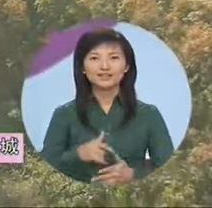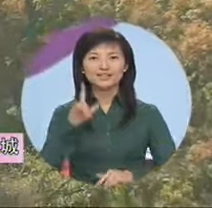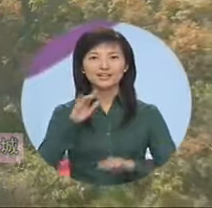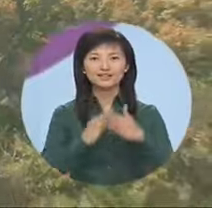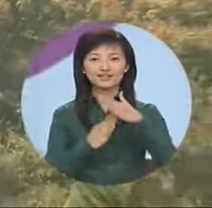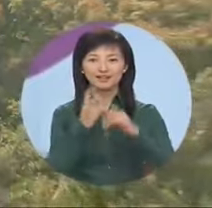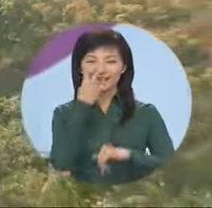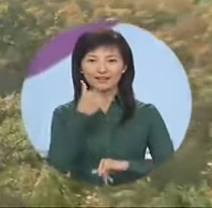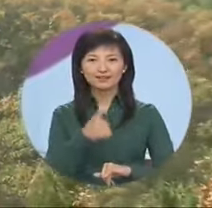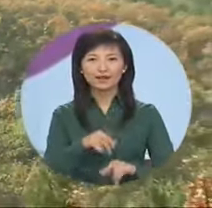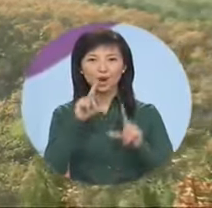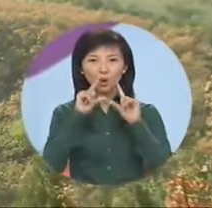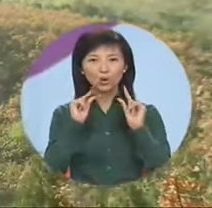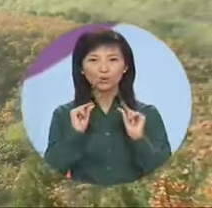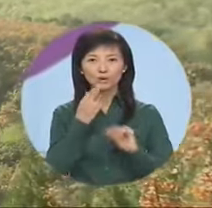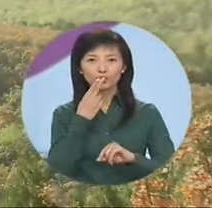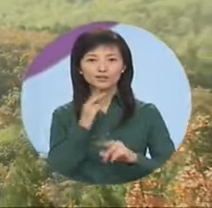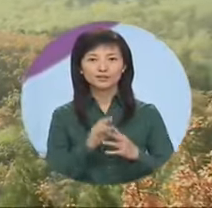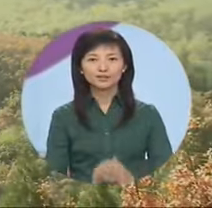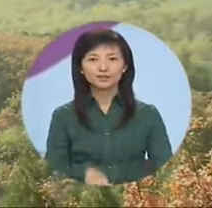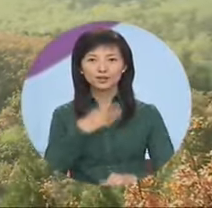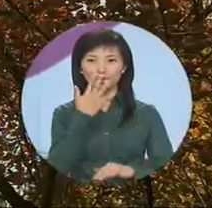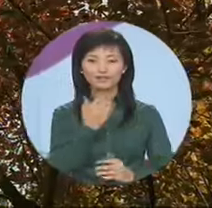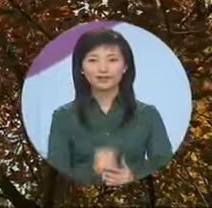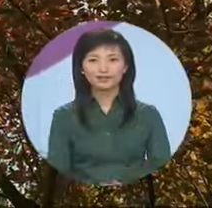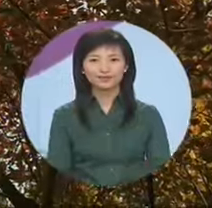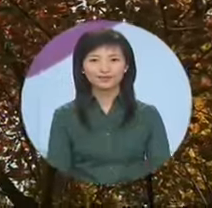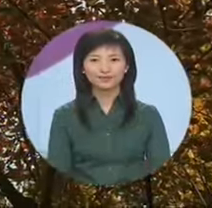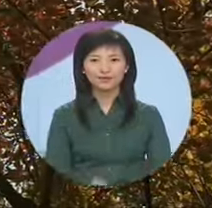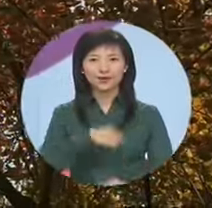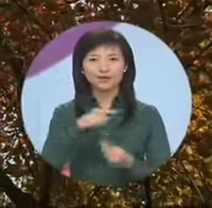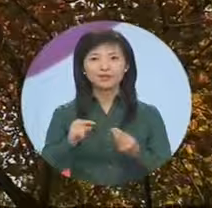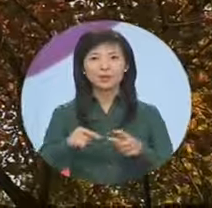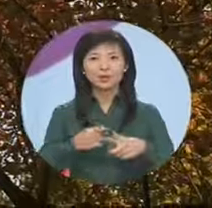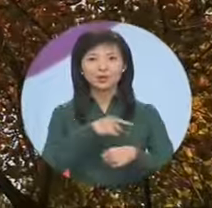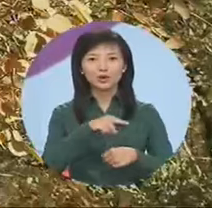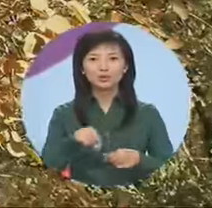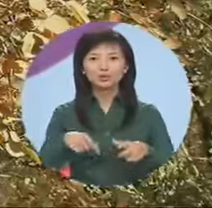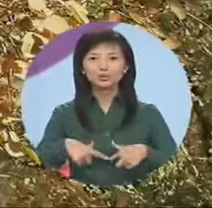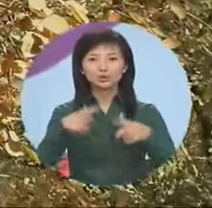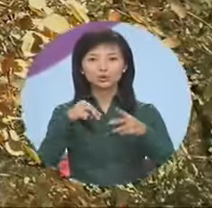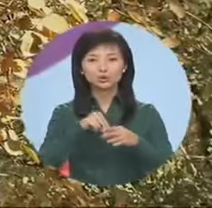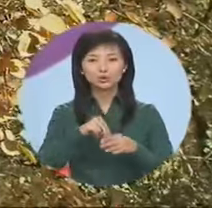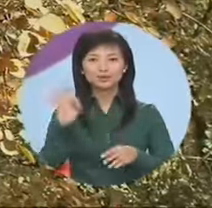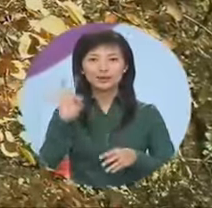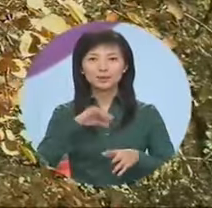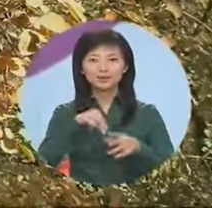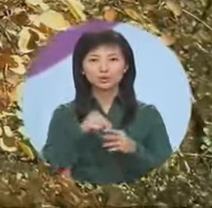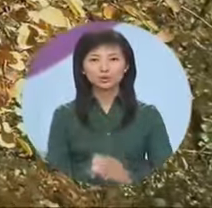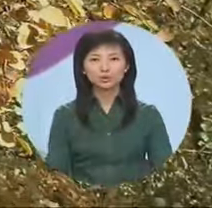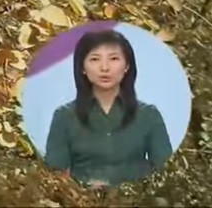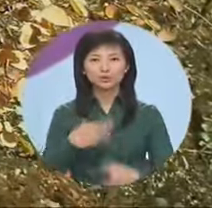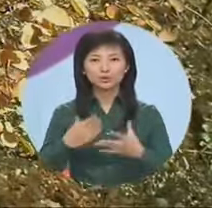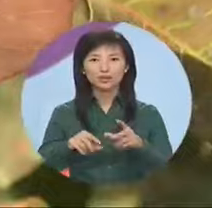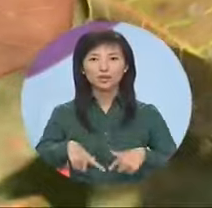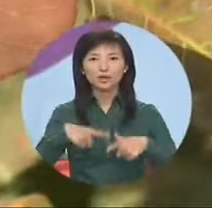放眼望去，嫣红、金黄、浓绿，绚丽多彩。百望山公园的彩叶树种达到300种，是城区森